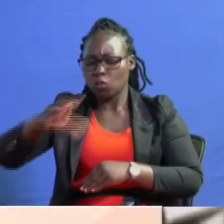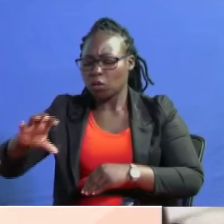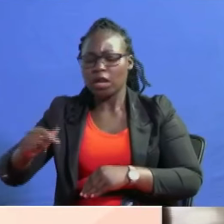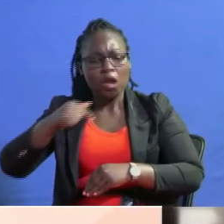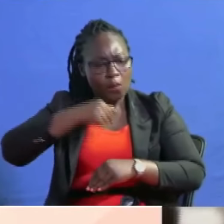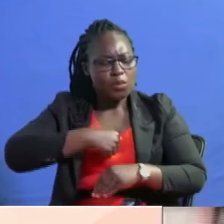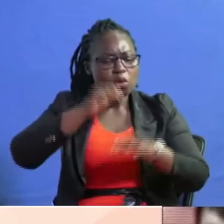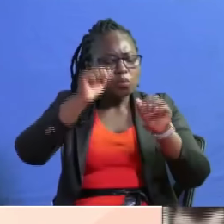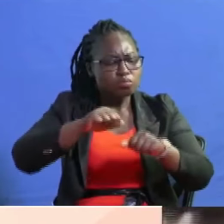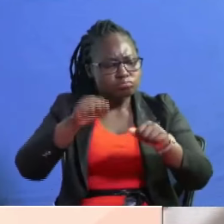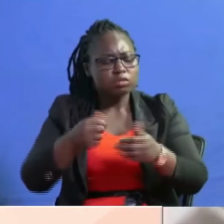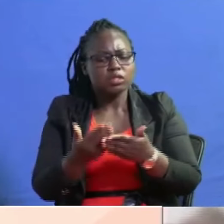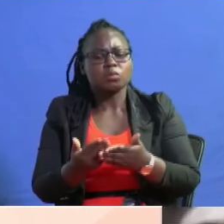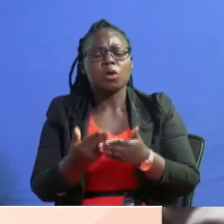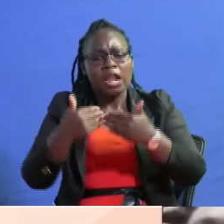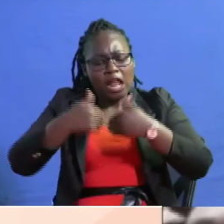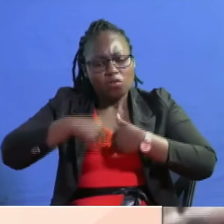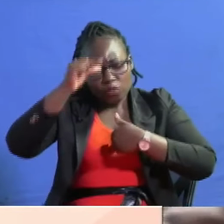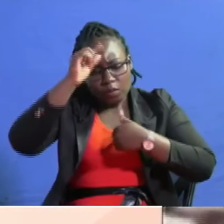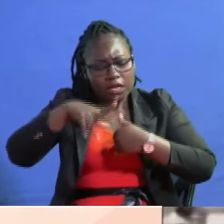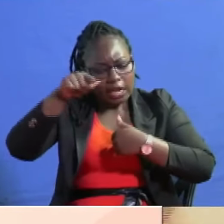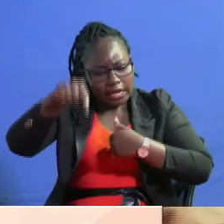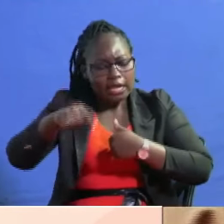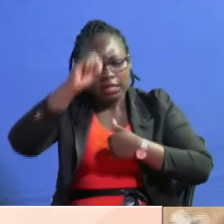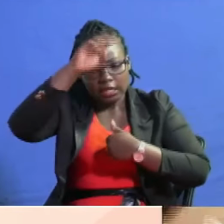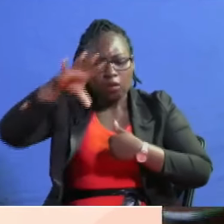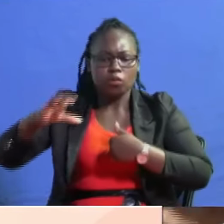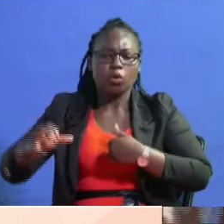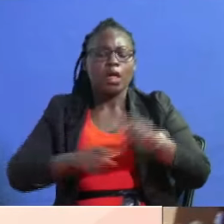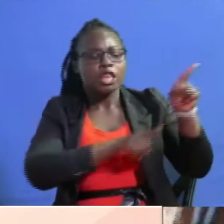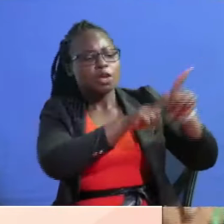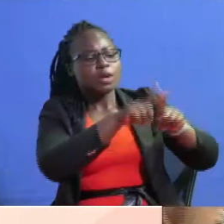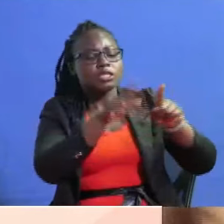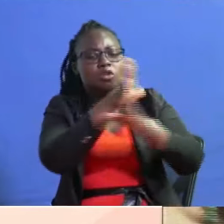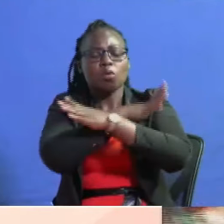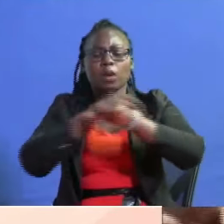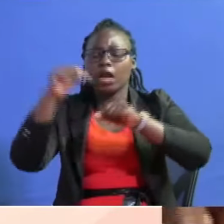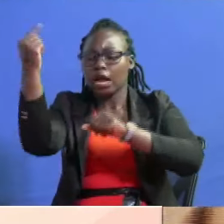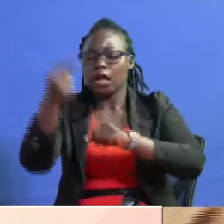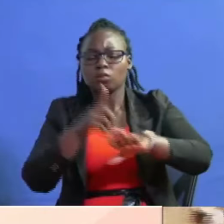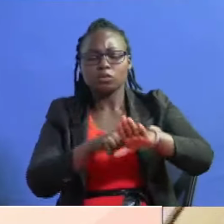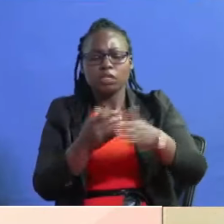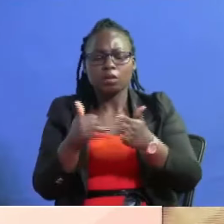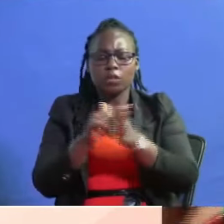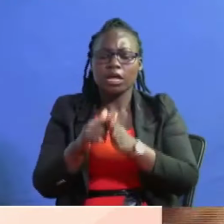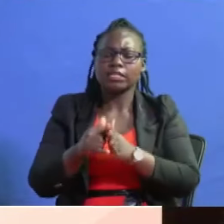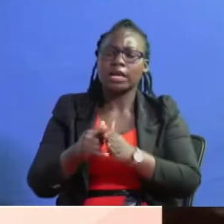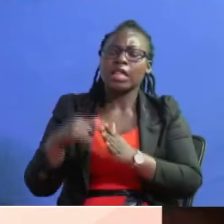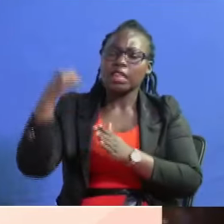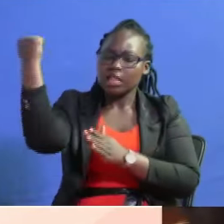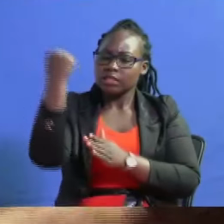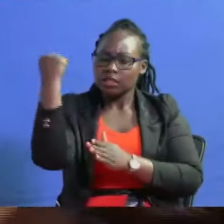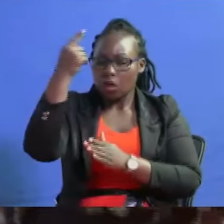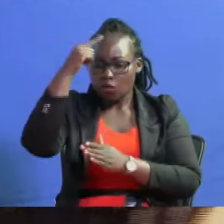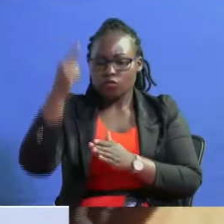ndio nitapinga governor wa Matangi hapa Kiambu. Ziara ya rais inajiri wakati ambapo siasa za atakaye mrithi